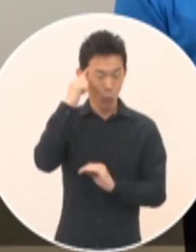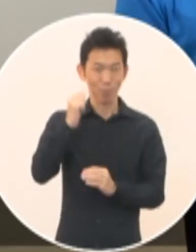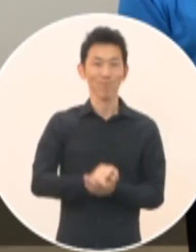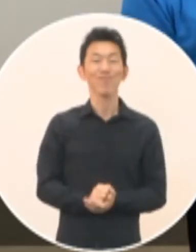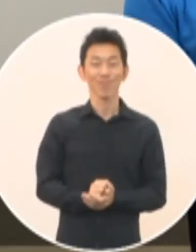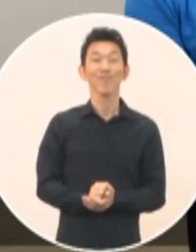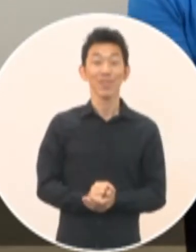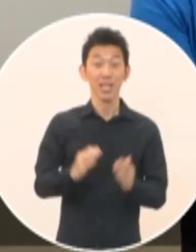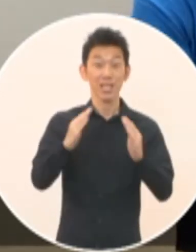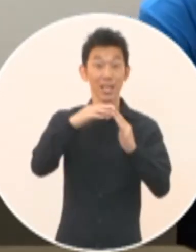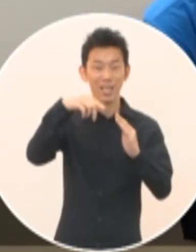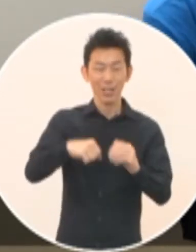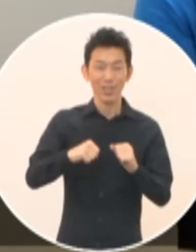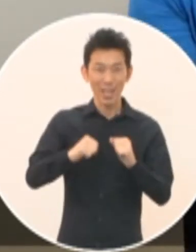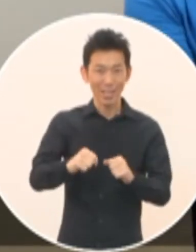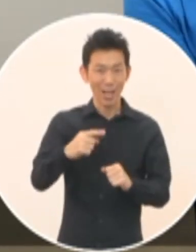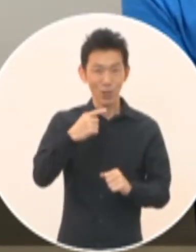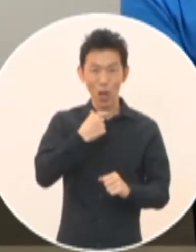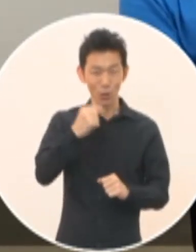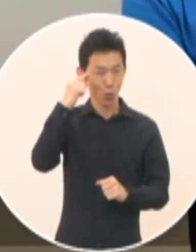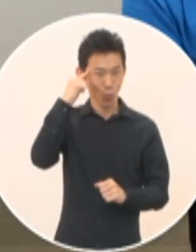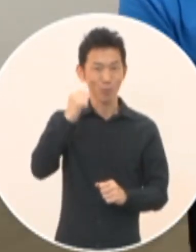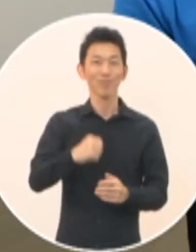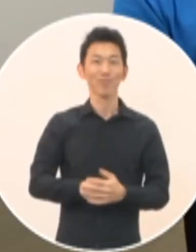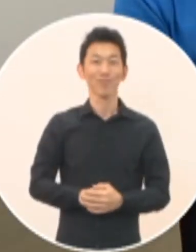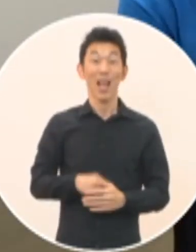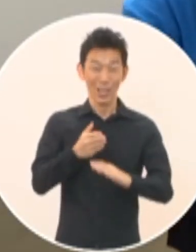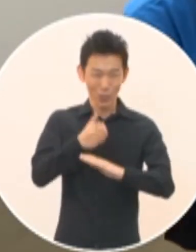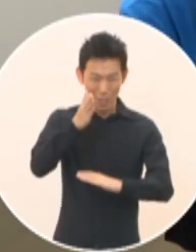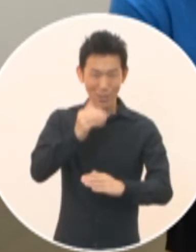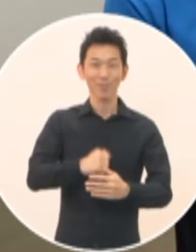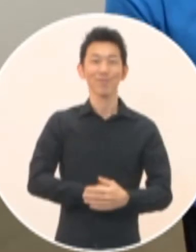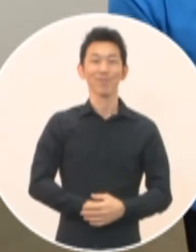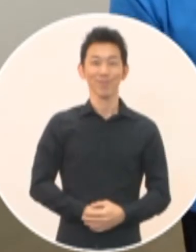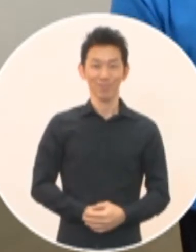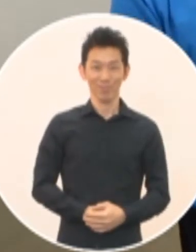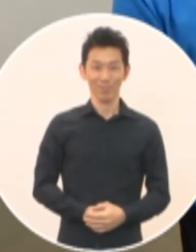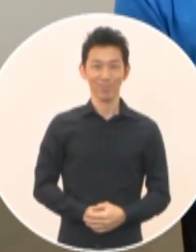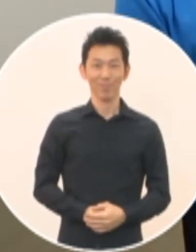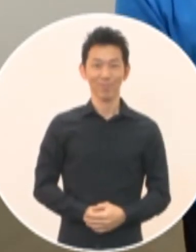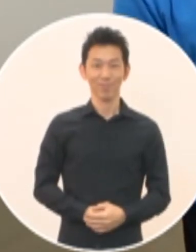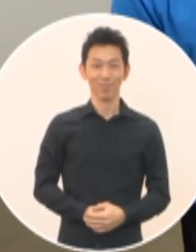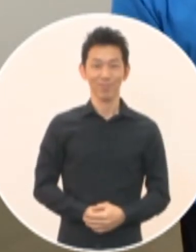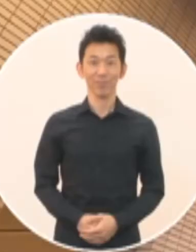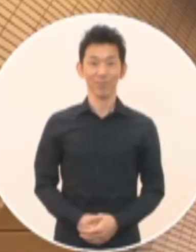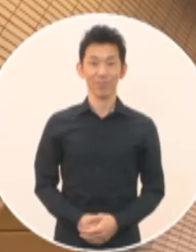はい、家でもやってみたいと思います。 はい、ありがとうございます、はい、 ありがとうございます。